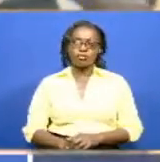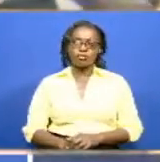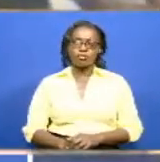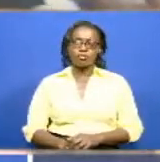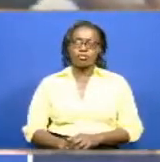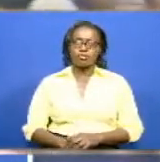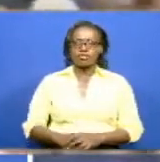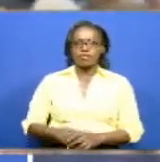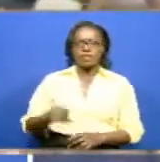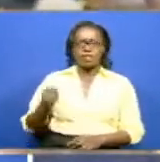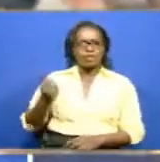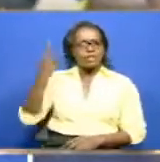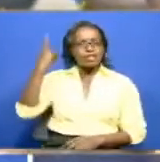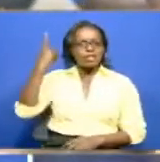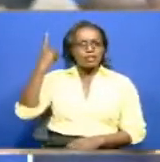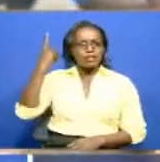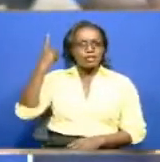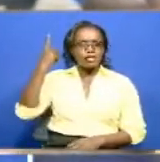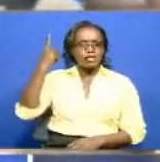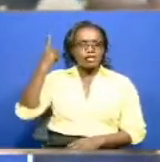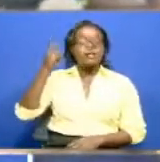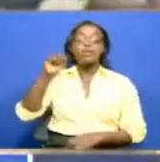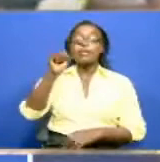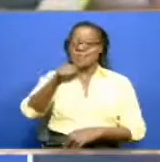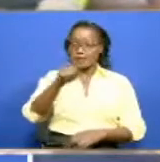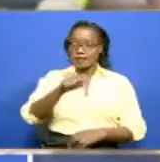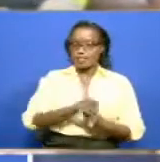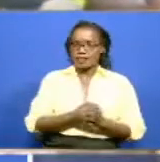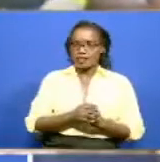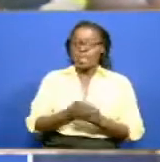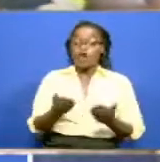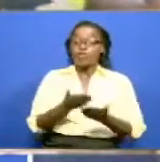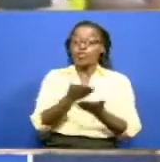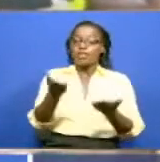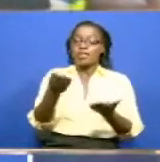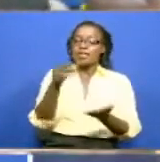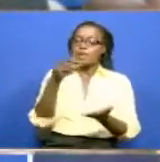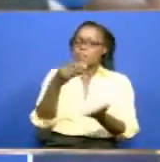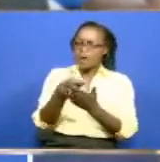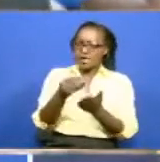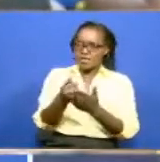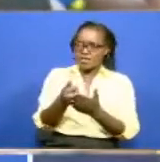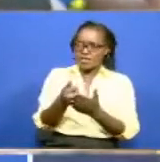Sijui kama tunaelewana. Yes, hizo pesa ambayo